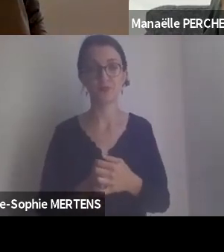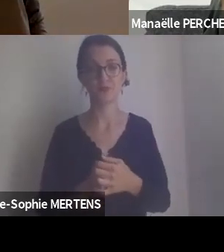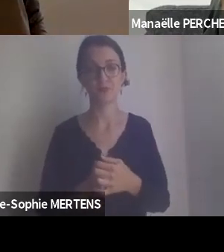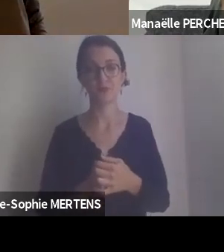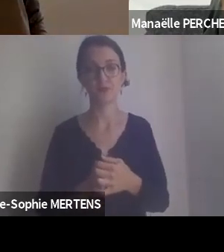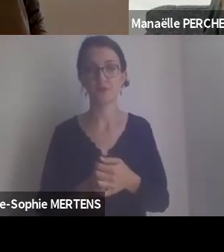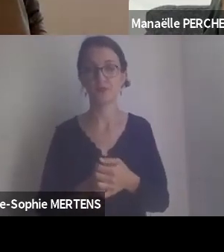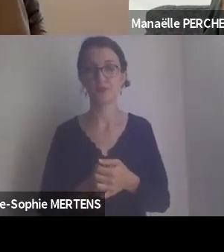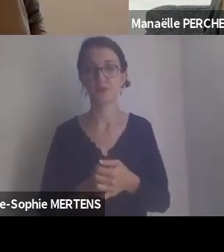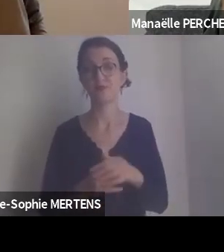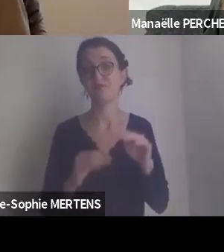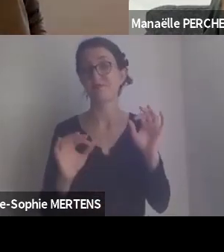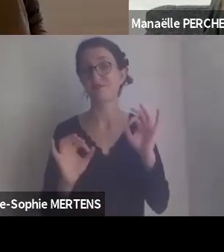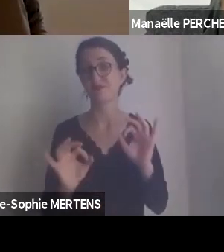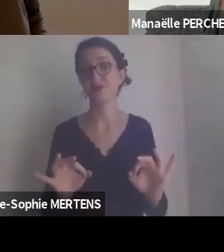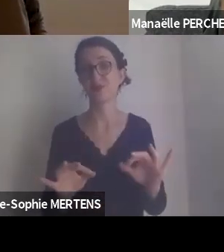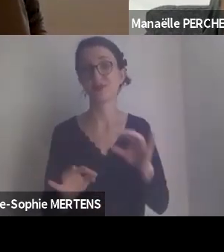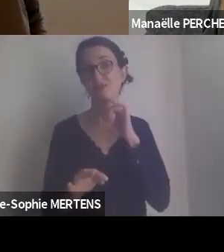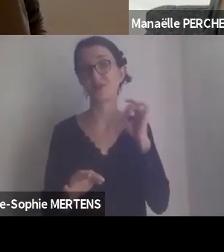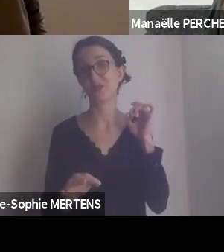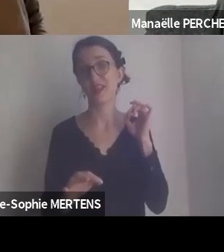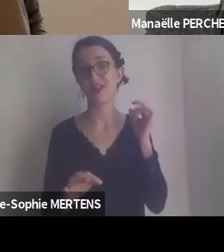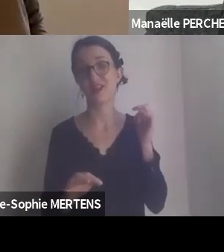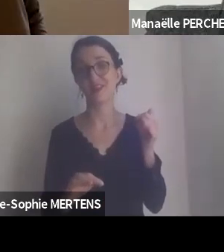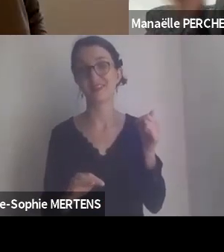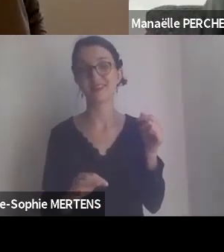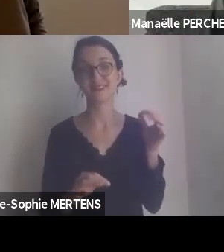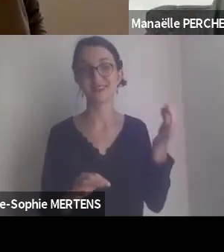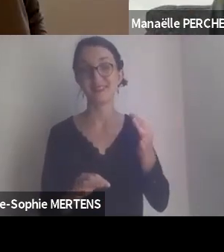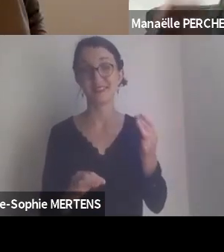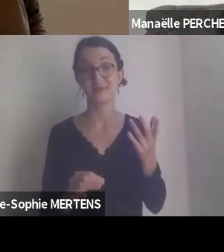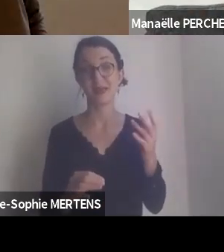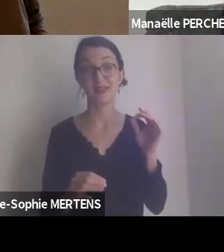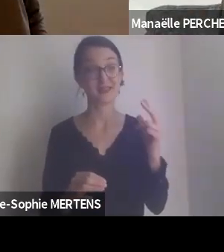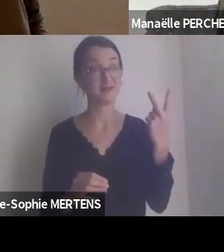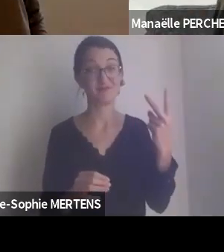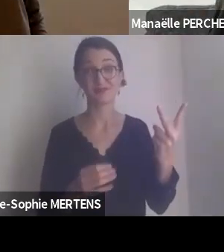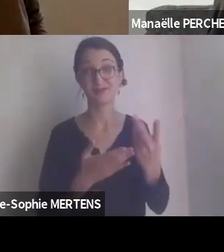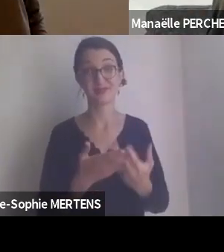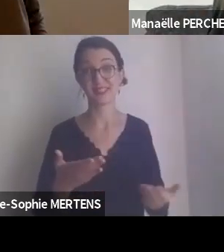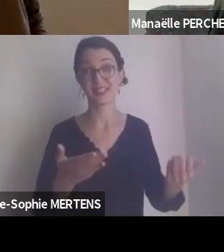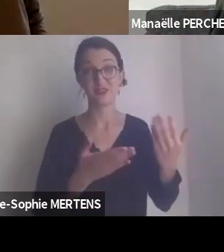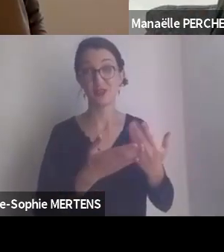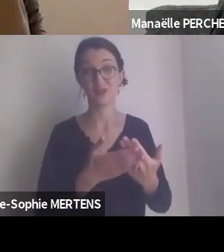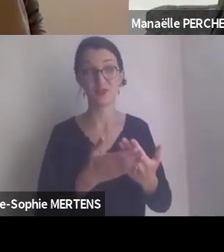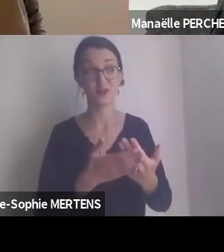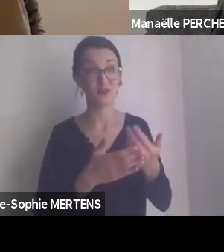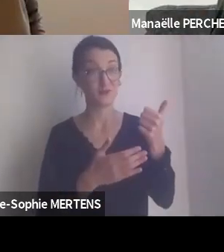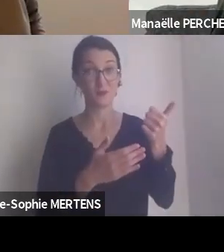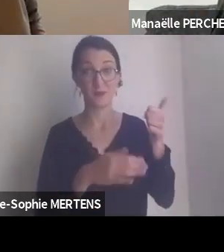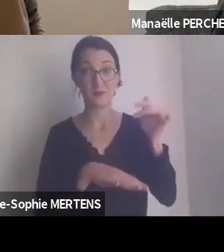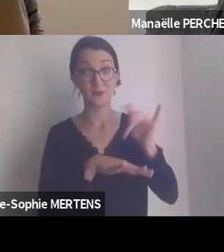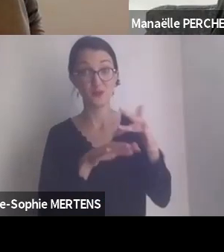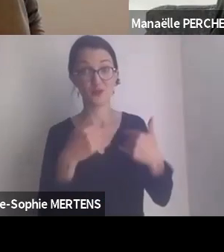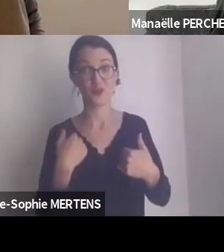par rapport à ce qu'on disait tout à l'heure, d'accueillir la réalité telle qu'elle est, ça fait partie de votre réalité. Il ne s'agit pas de la nier, il ne s'agit pas